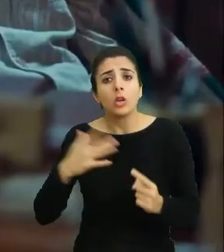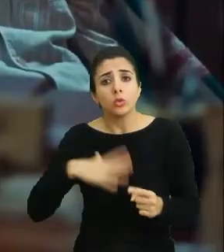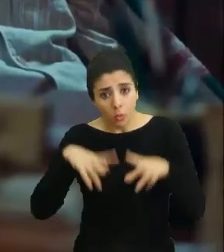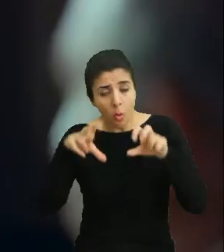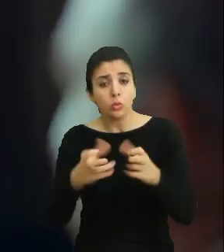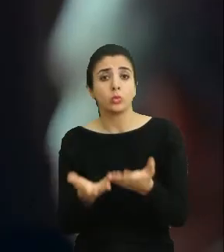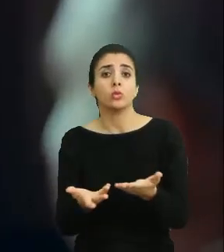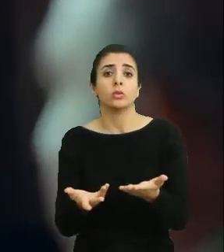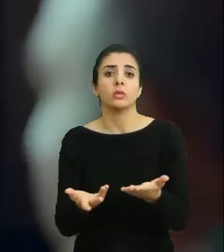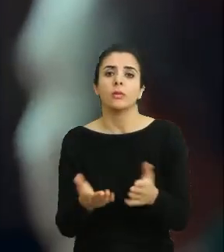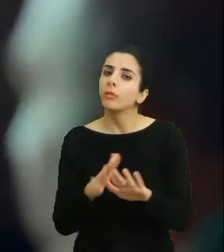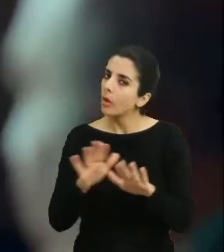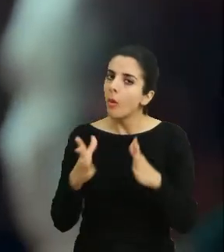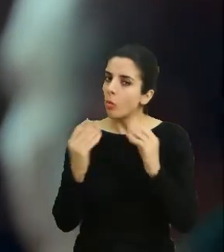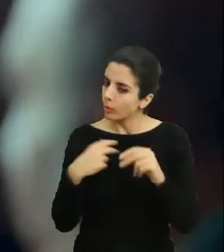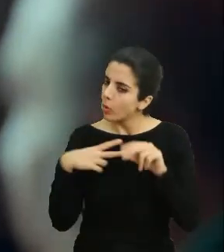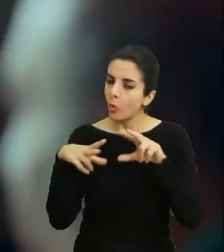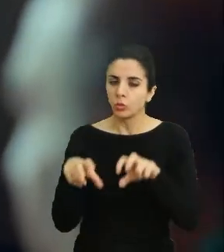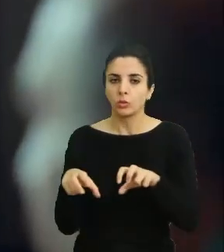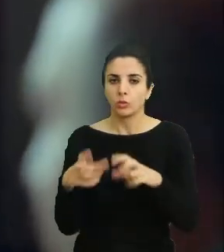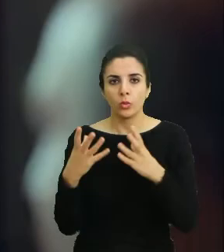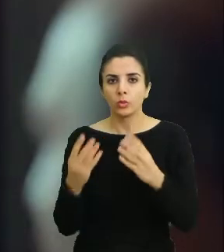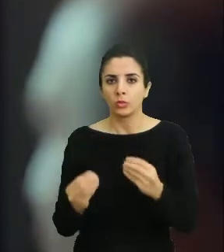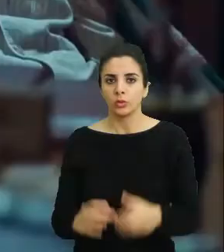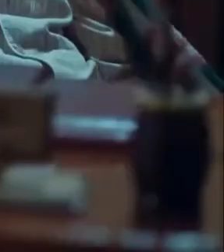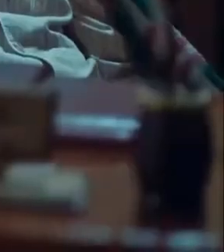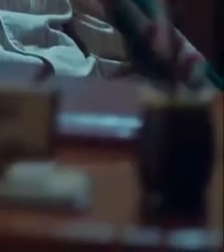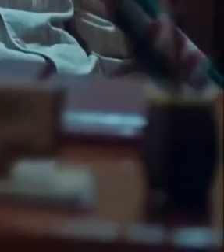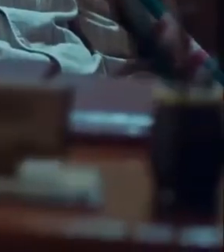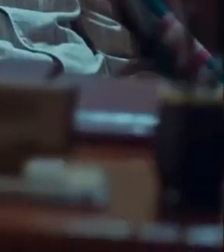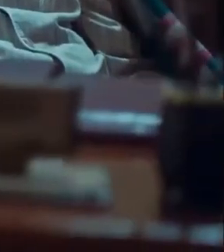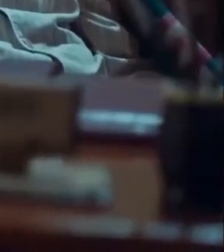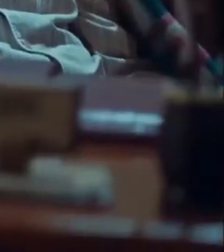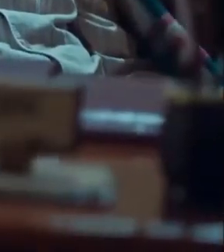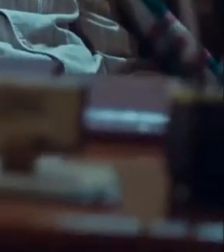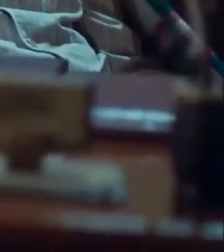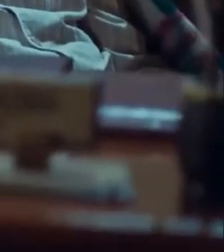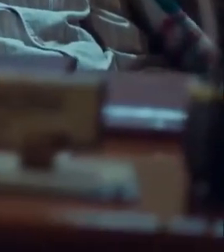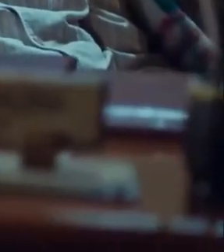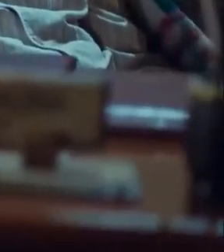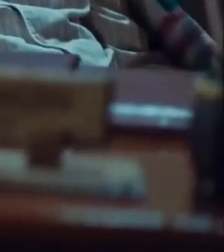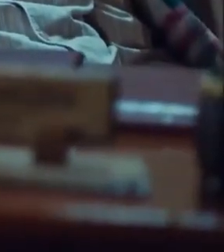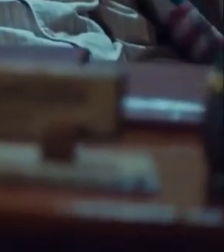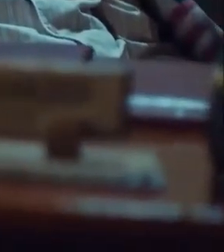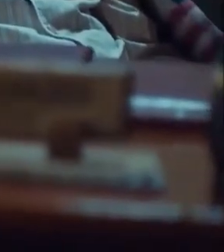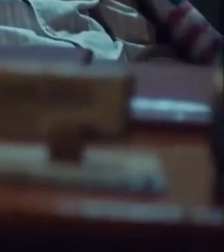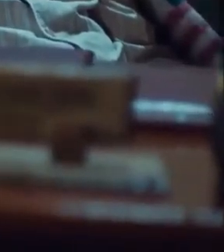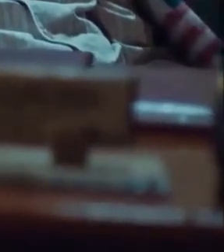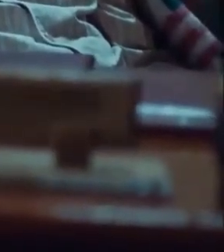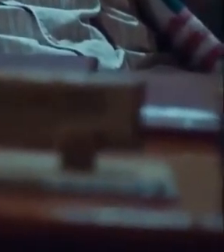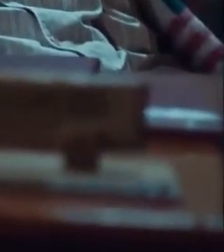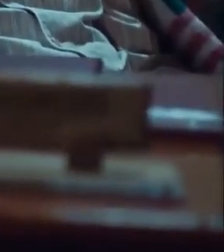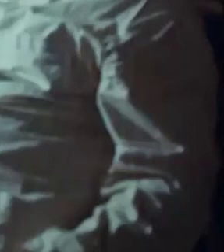işte. İyi oturayım o zaman. Sandalyeye oturup tepsiyi sehpaya bıraktı. Çayını kucağına